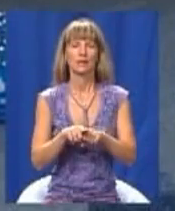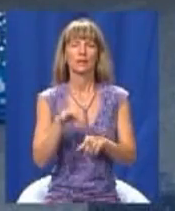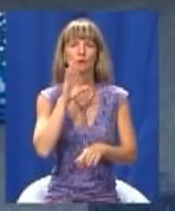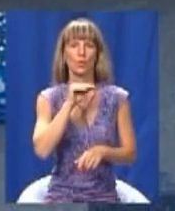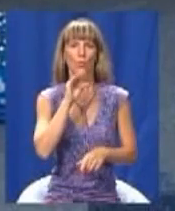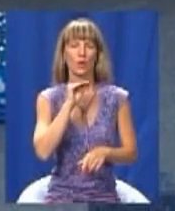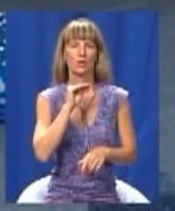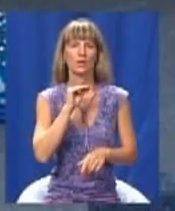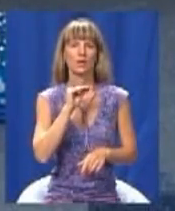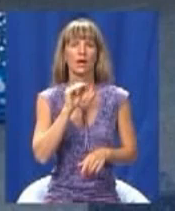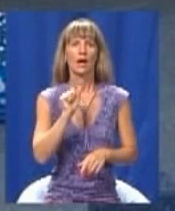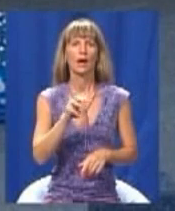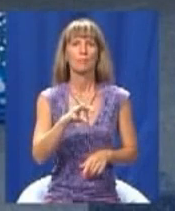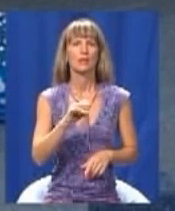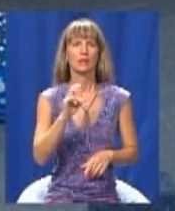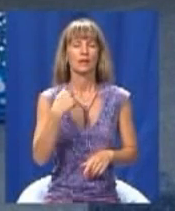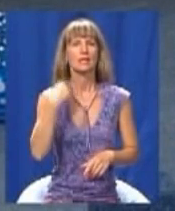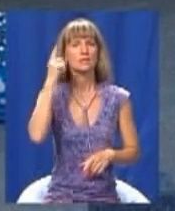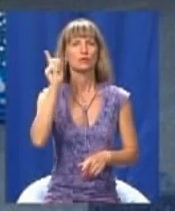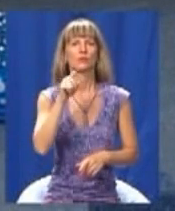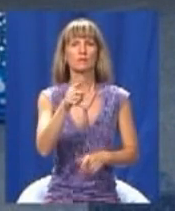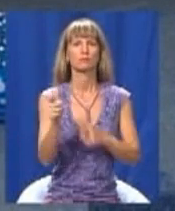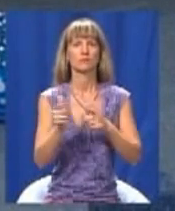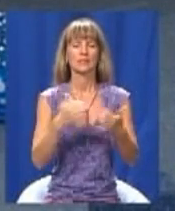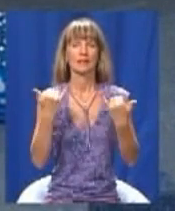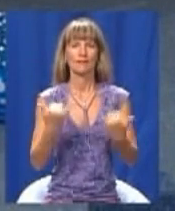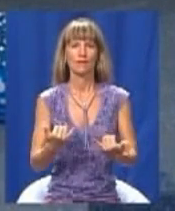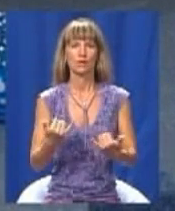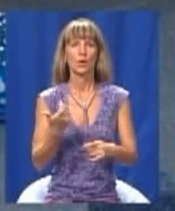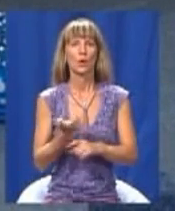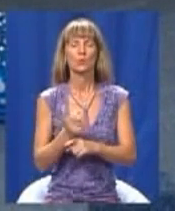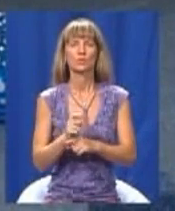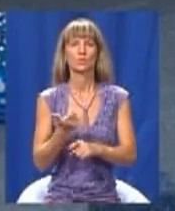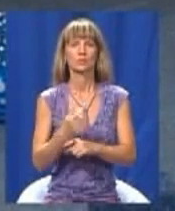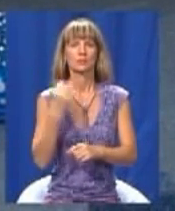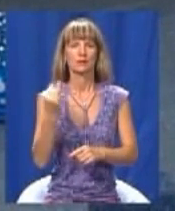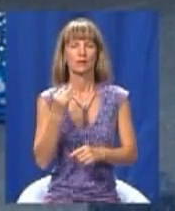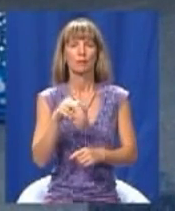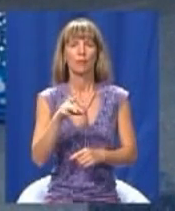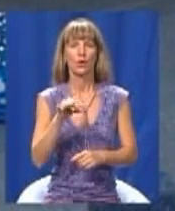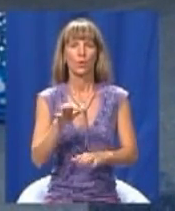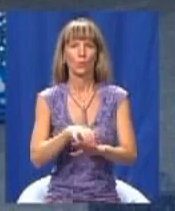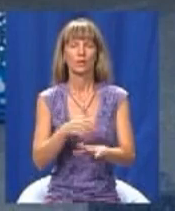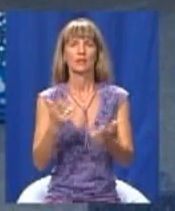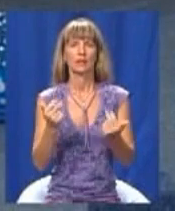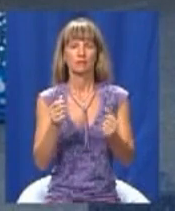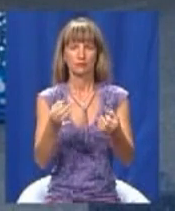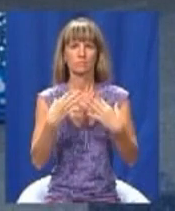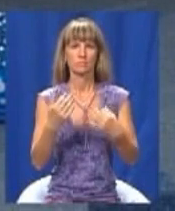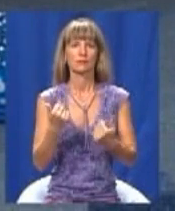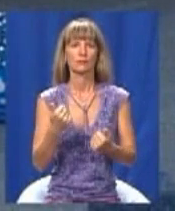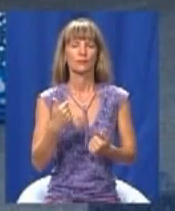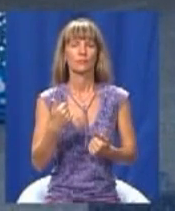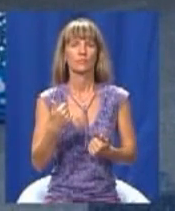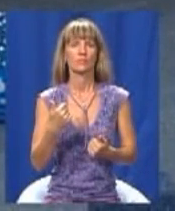песик. Амінка, я знаю, що ти приготувала сьогодні дуже-дуже цікаве про котика. Да. Розповіси?